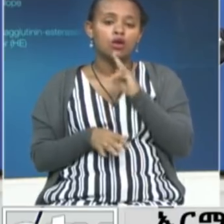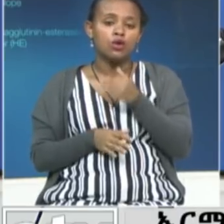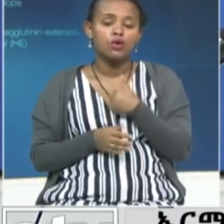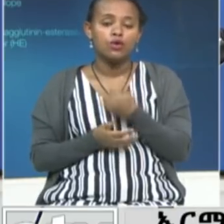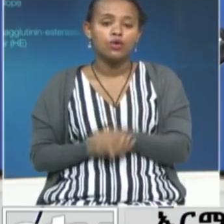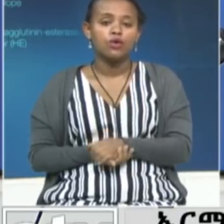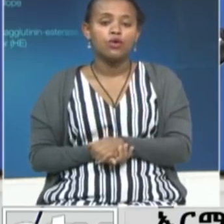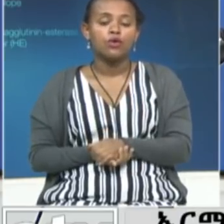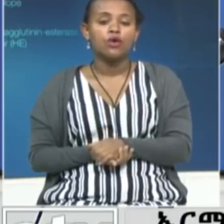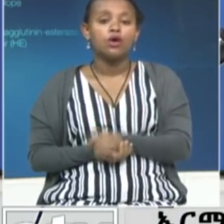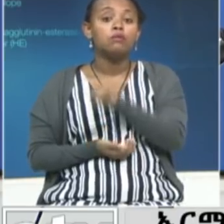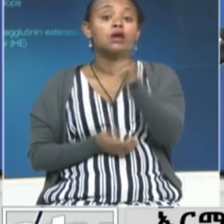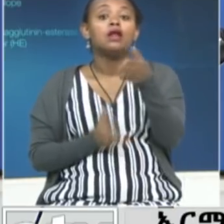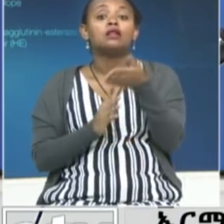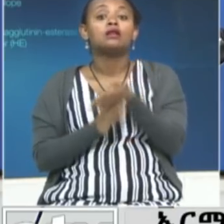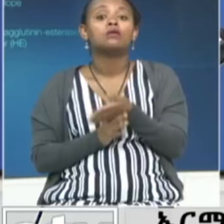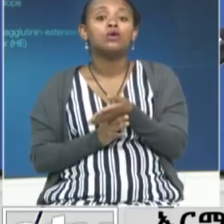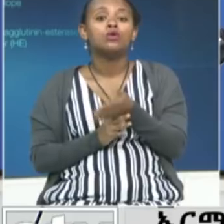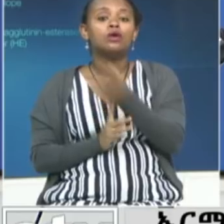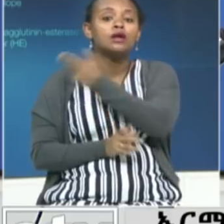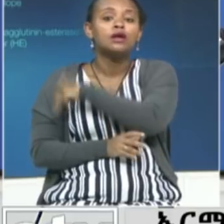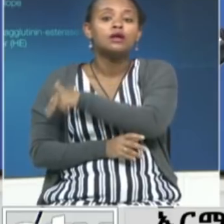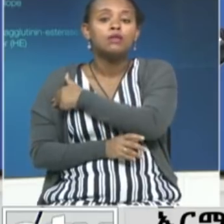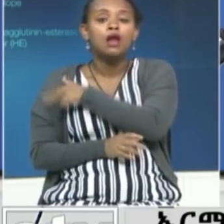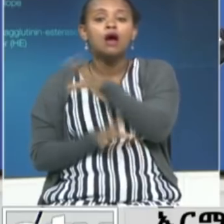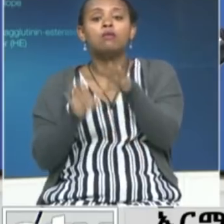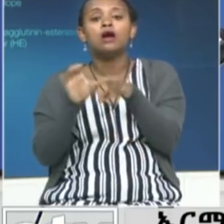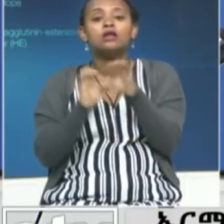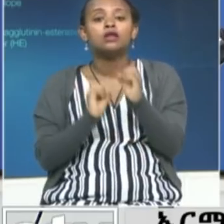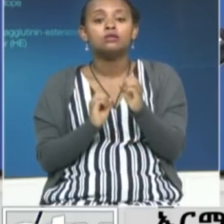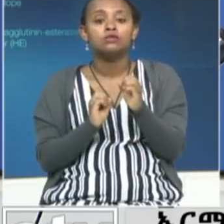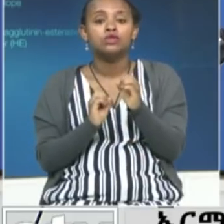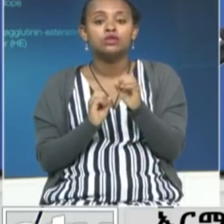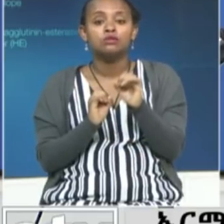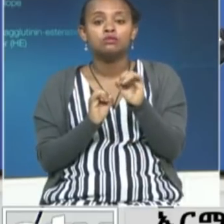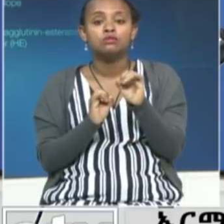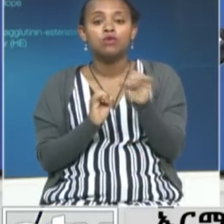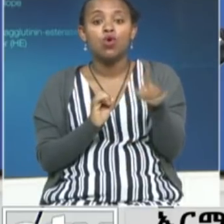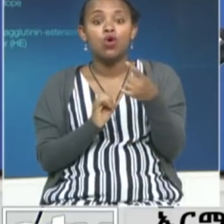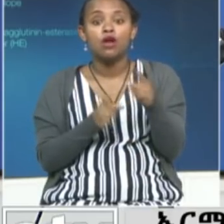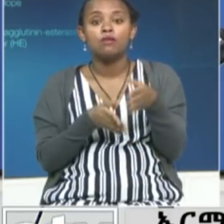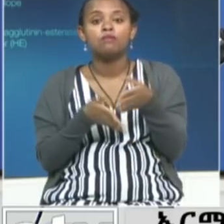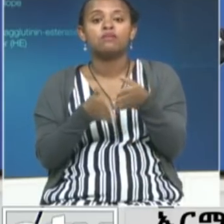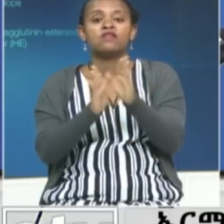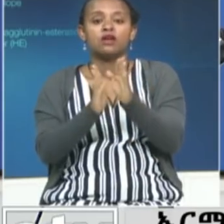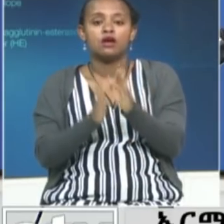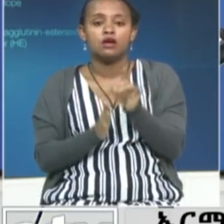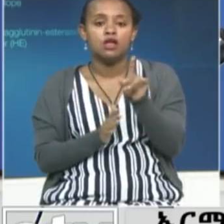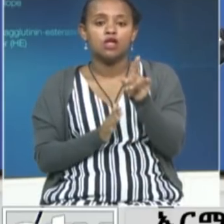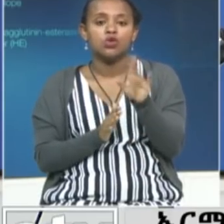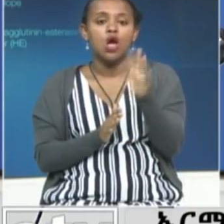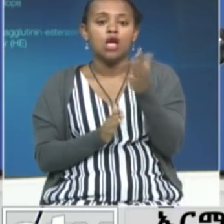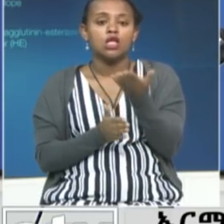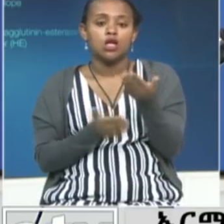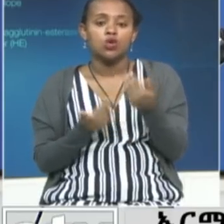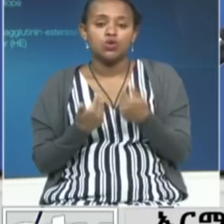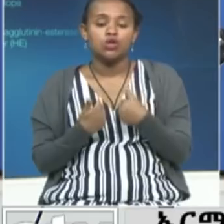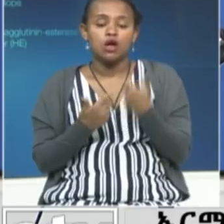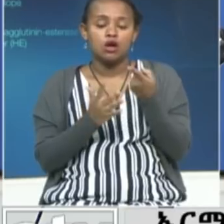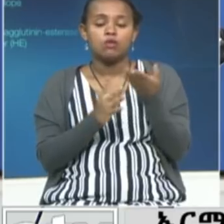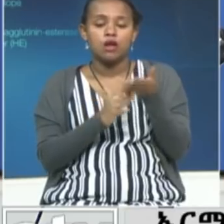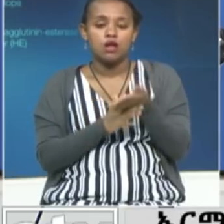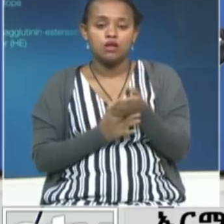አለ በእናንተ በኩል እና ሕክምና ራሱ ማድረግ የምንችል ከሆነ በፈቃደኝነት እንደሱ አይነት ነገሮች ካለ በእናንተ